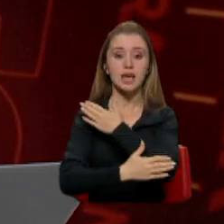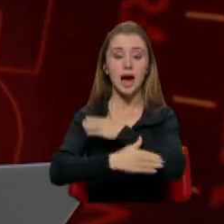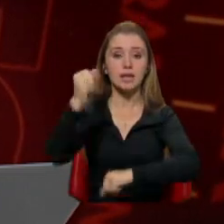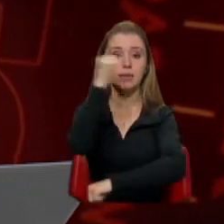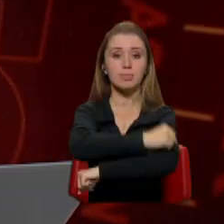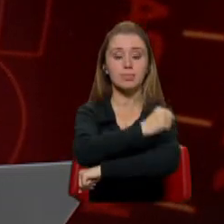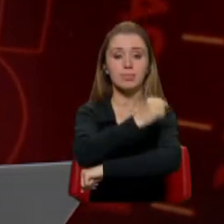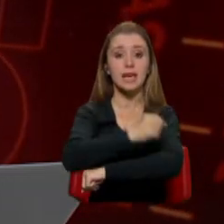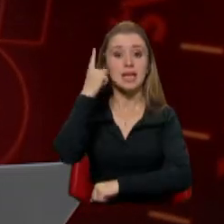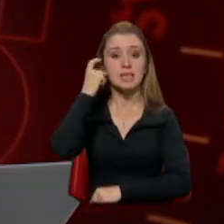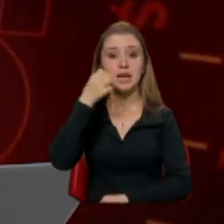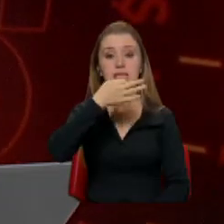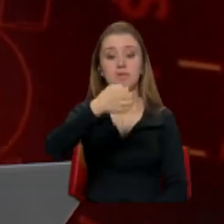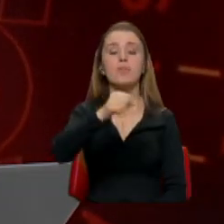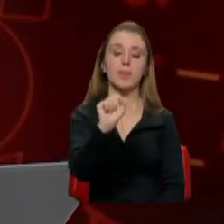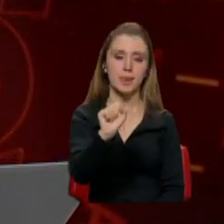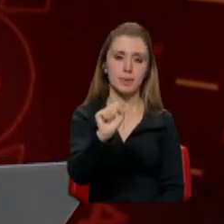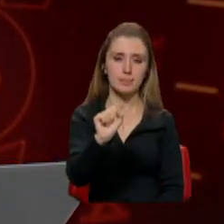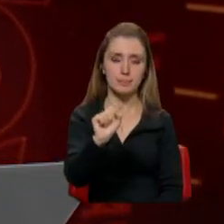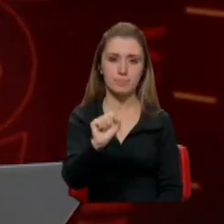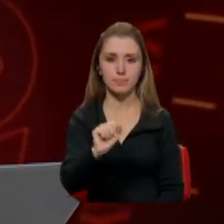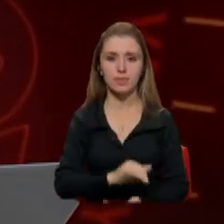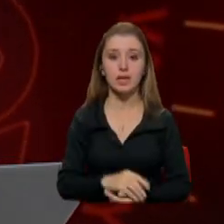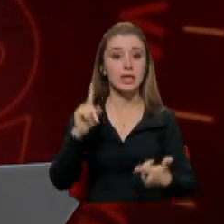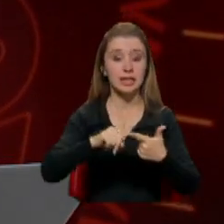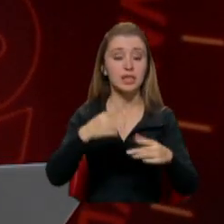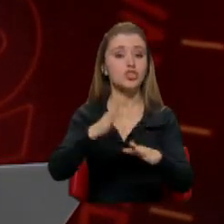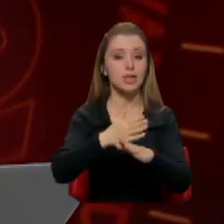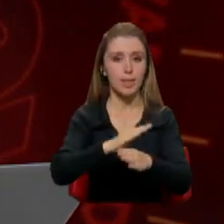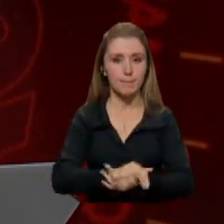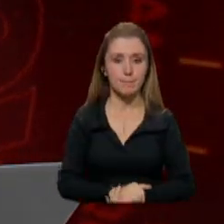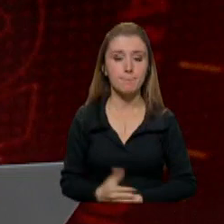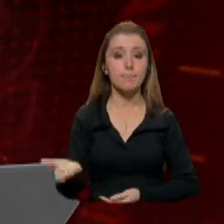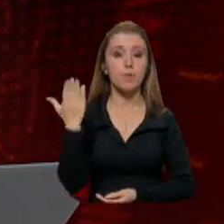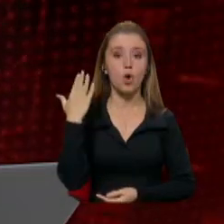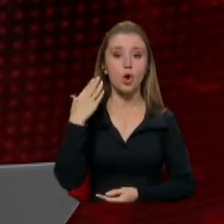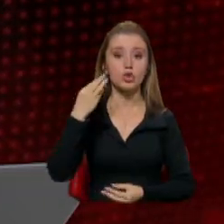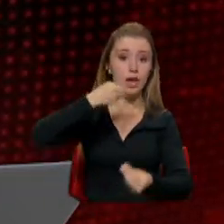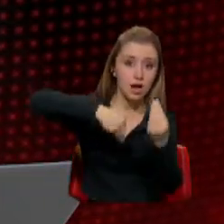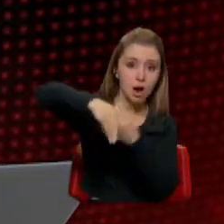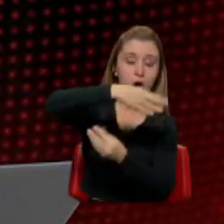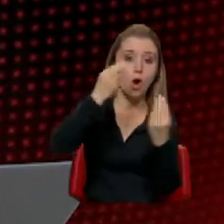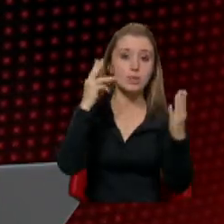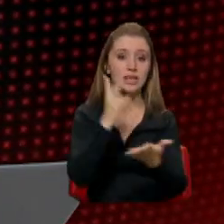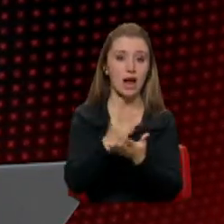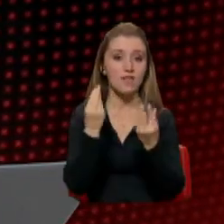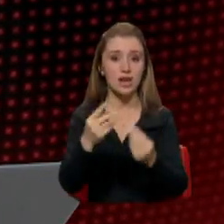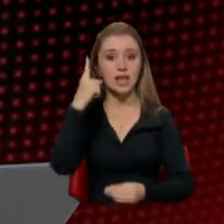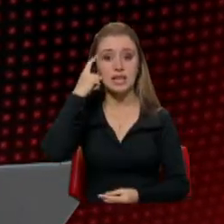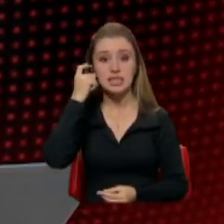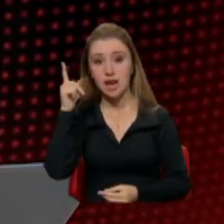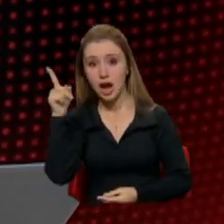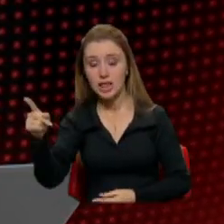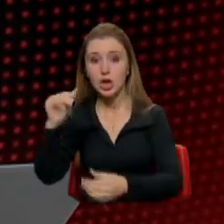geçişine İsrail izin vermemiş önce. İkinci neden, daha önce takas edilmesi kararlaştırılan